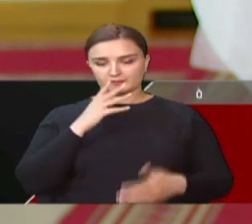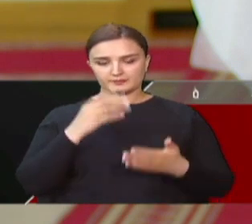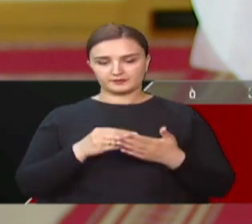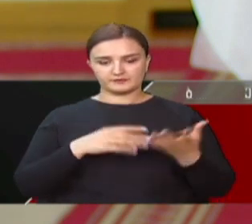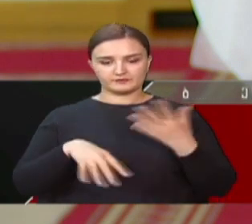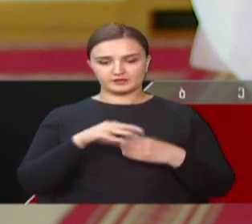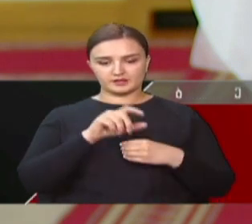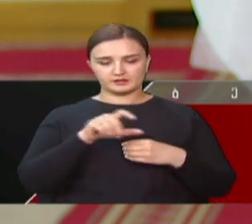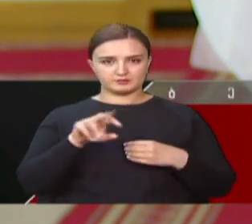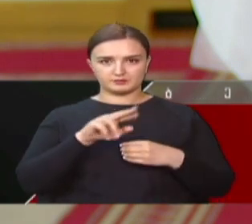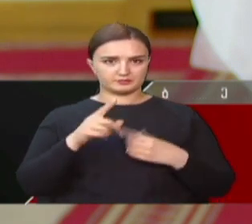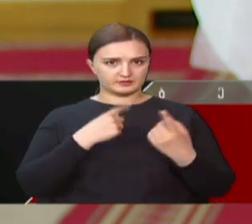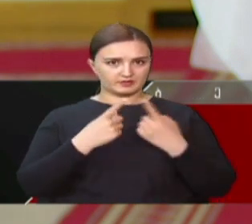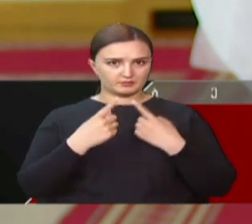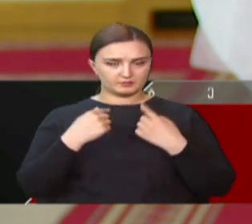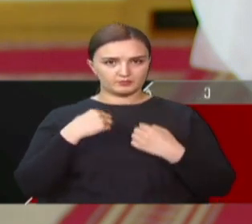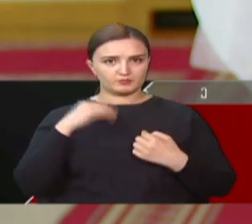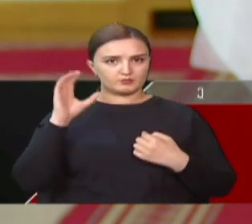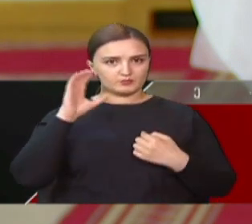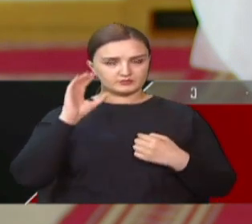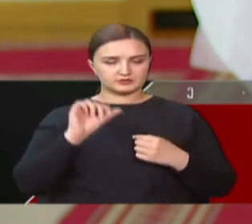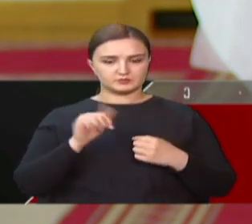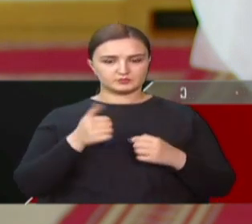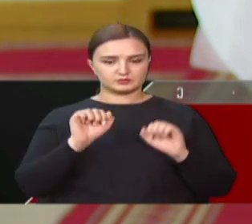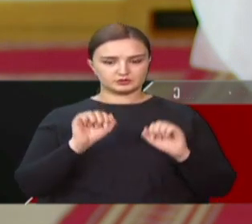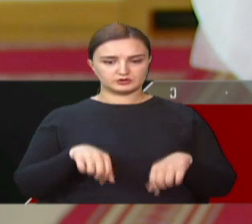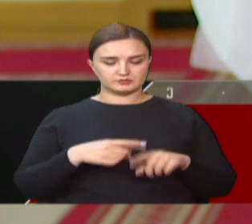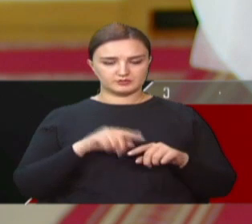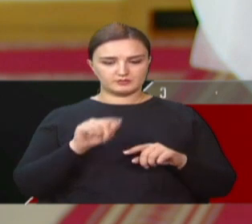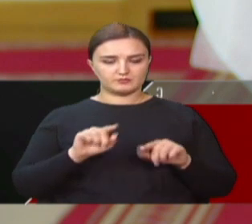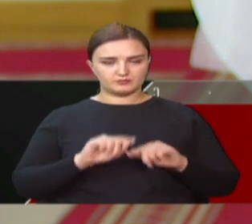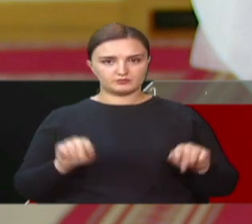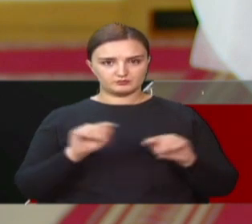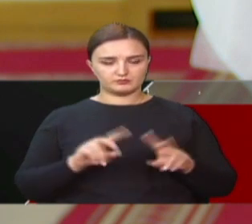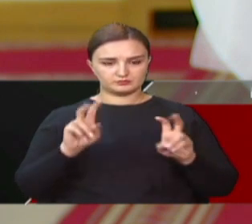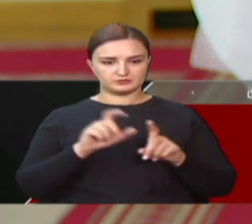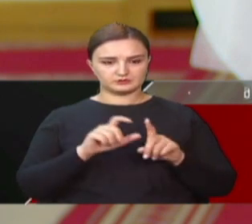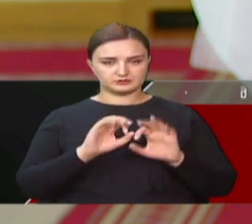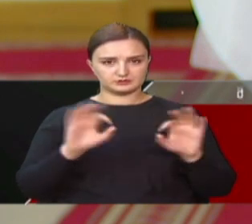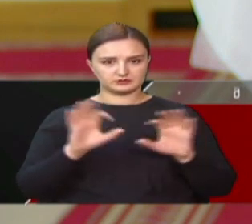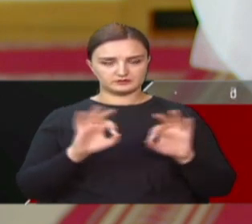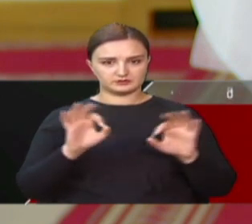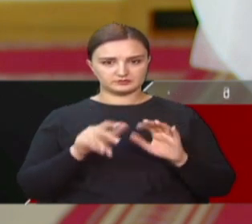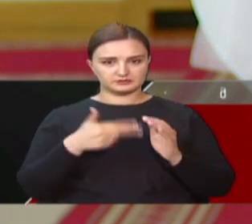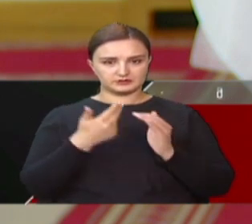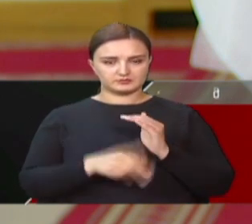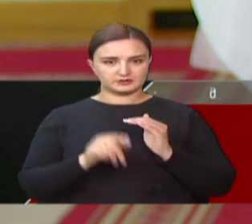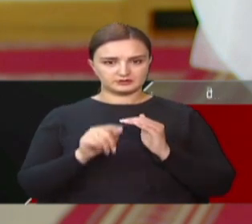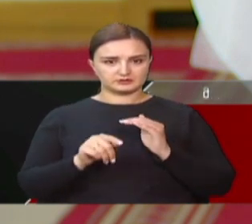ადამიანს დაველაპარაკებოდი და მოვისმენდი, როგორ შეიძლება აი ამ პროპაგანდისტული გზავნილების გადატეხვა,